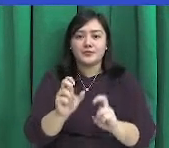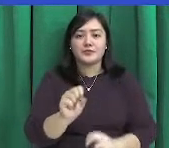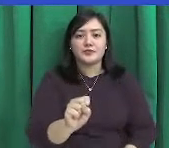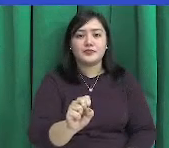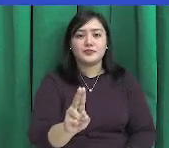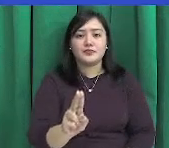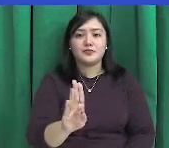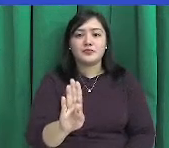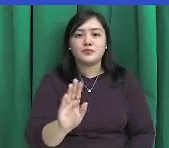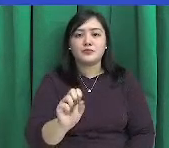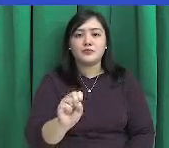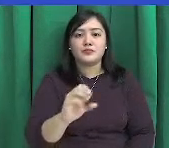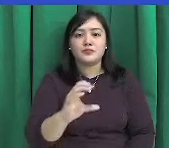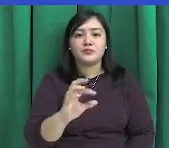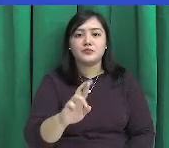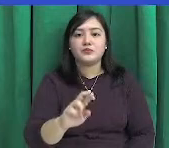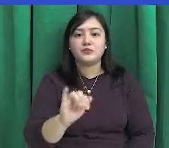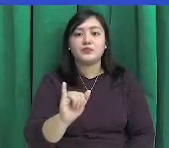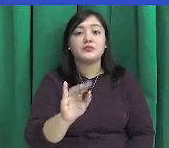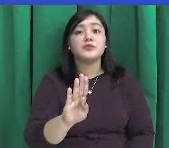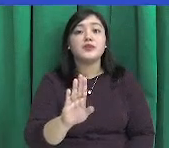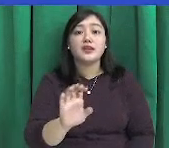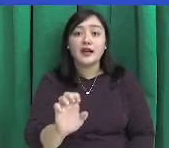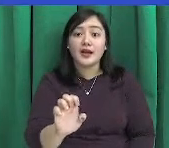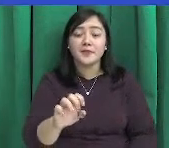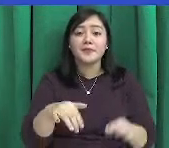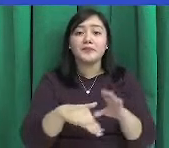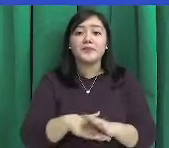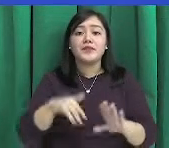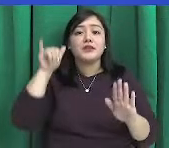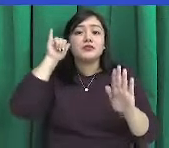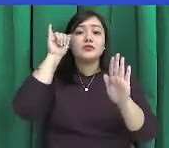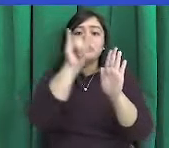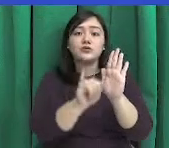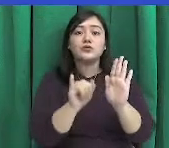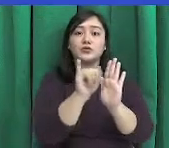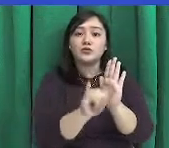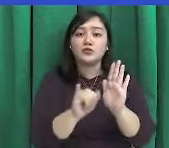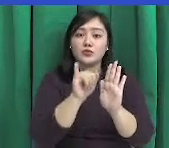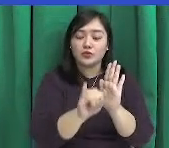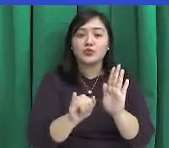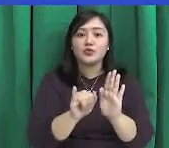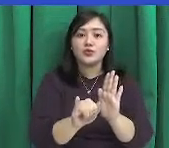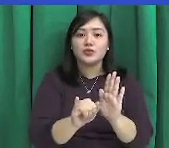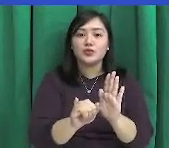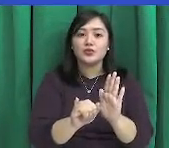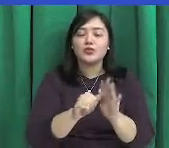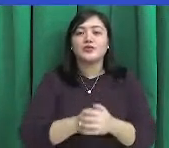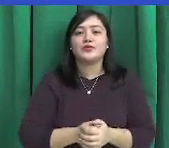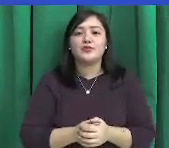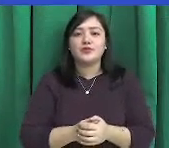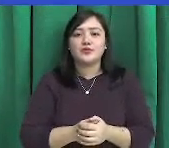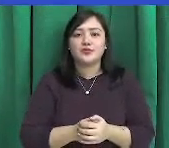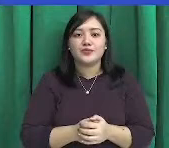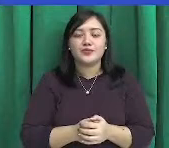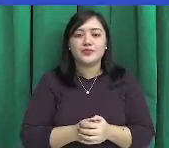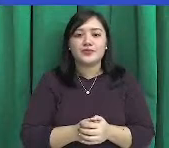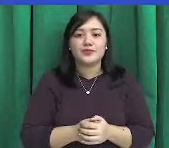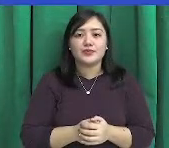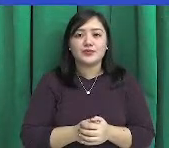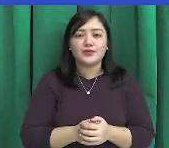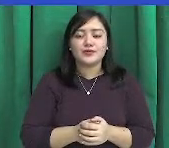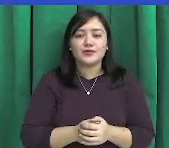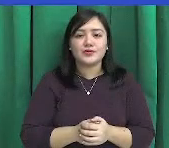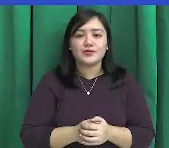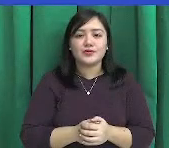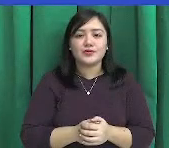account sa YouTube. Ano po? At mag-subscribe lamang po kayo. Pag nakita nyo po yung TBL, mag-ilagay,